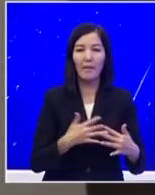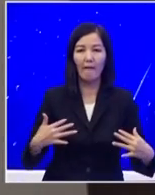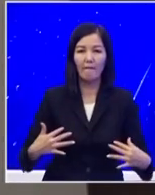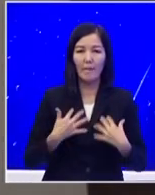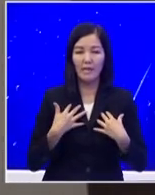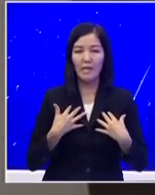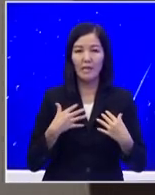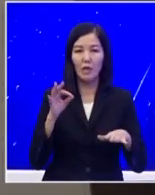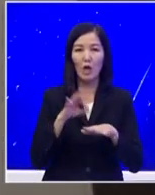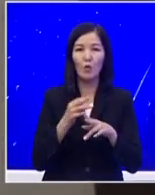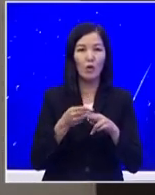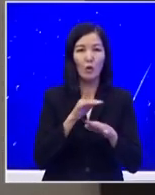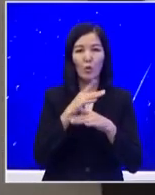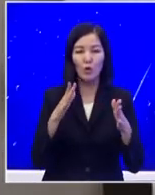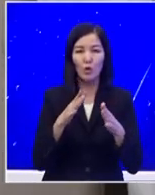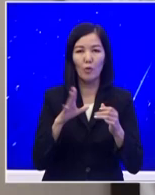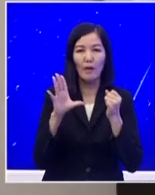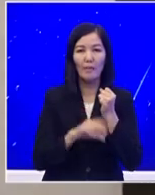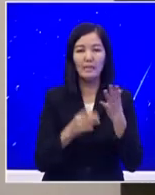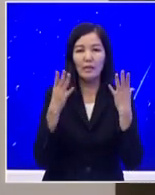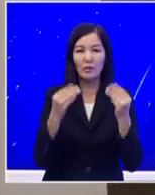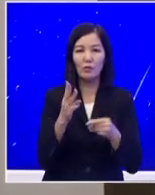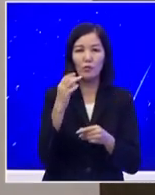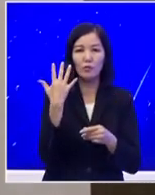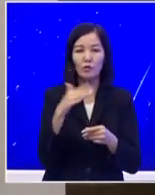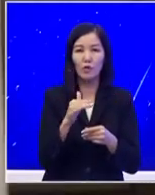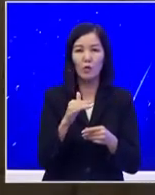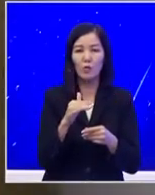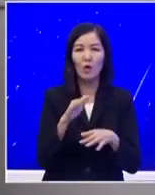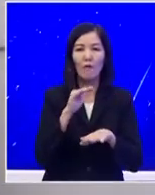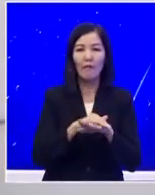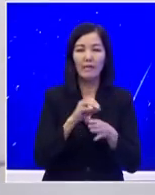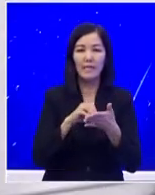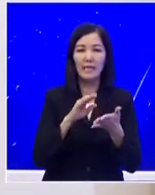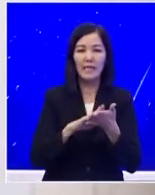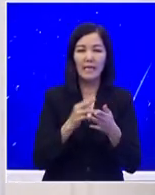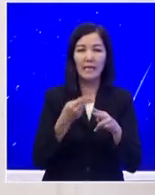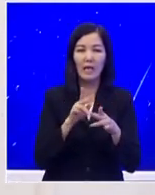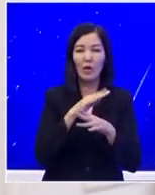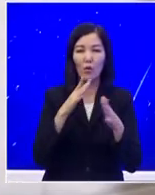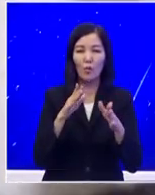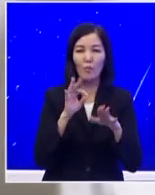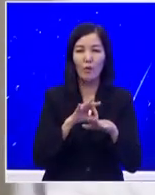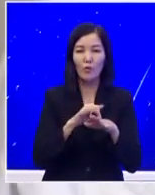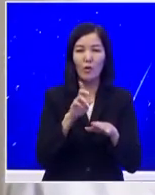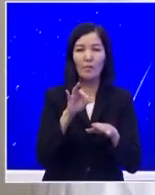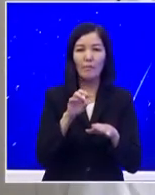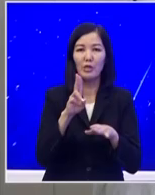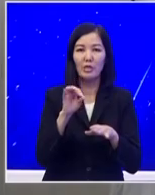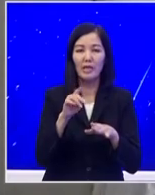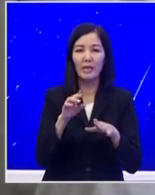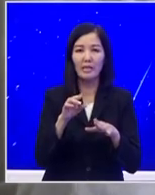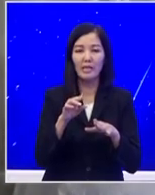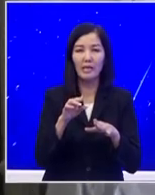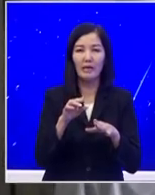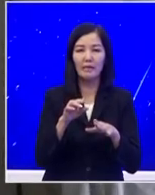көп. Мәселен, соңғы тәулікте індет жұқтырудың 350-ден аса дерегі тіркелді. Ең көп науқас Бішкекте. Мұнда